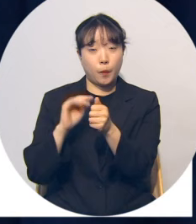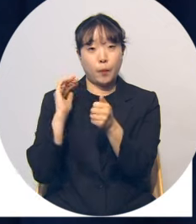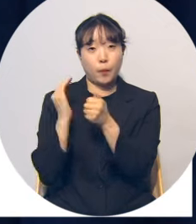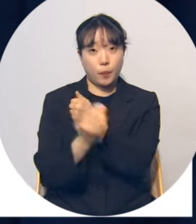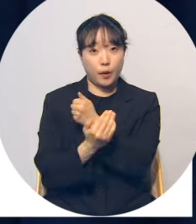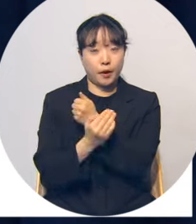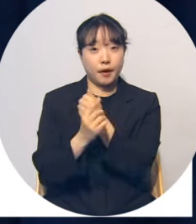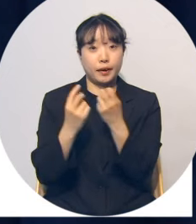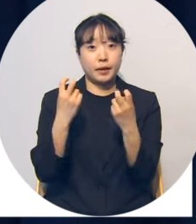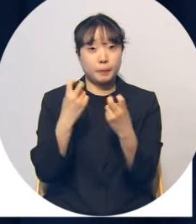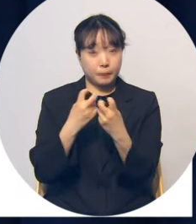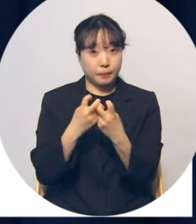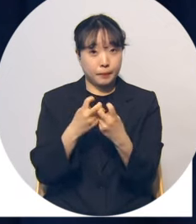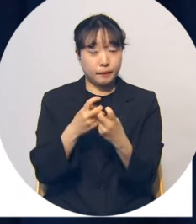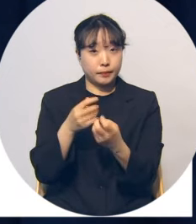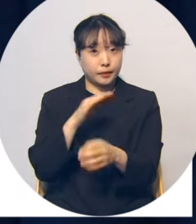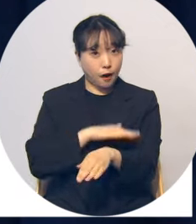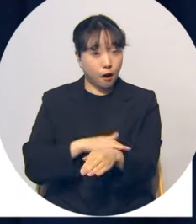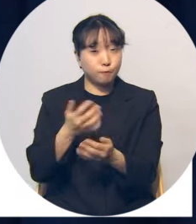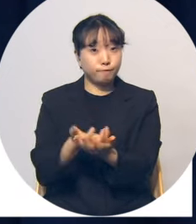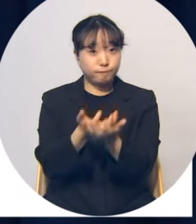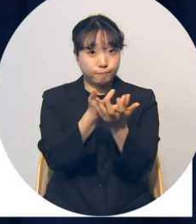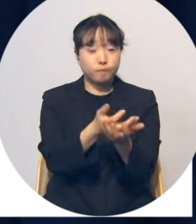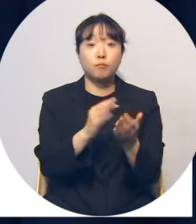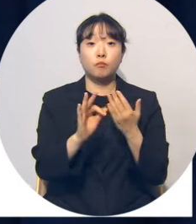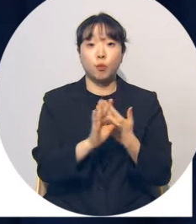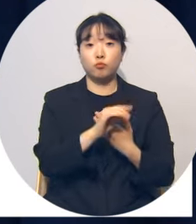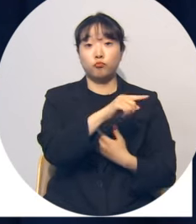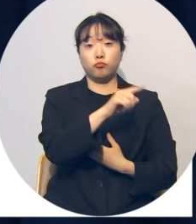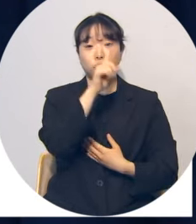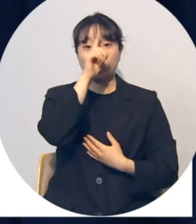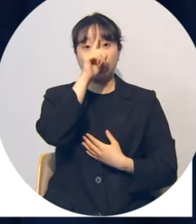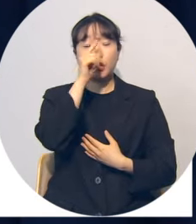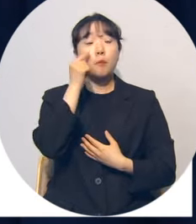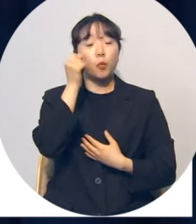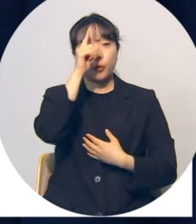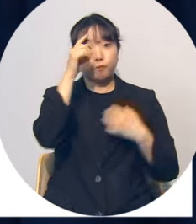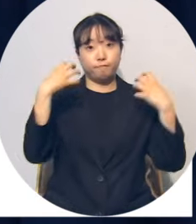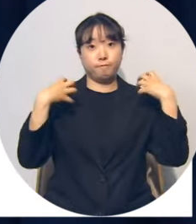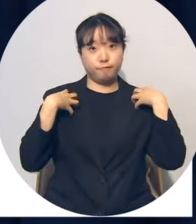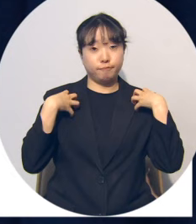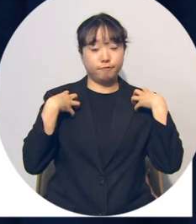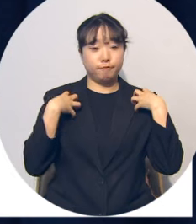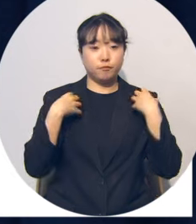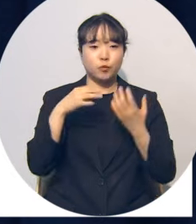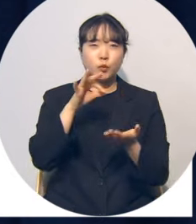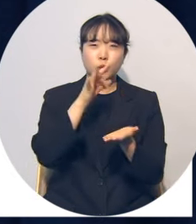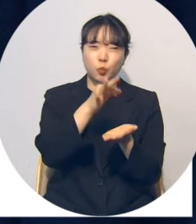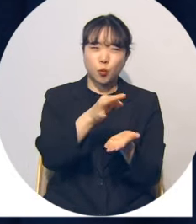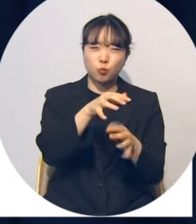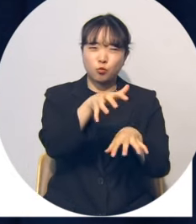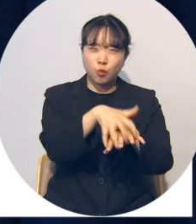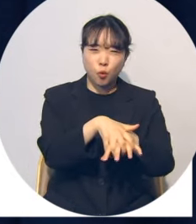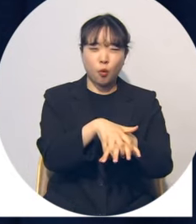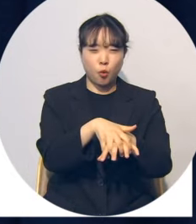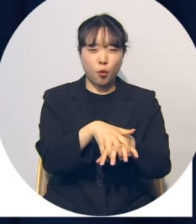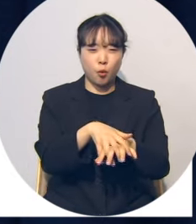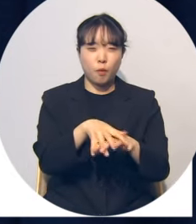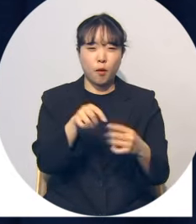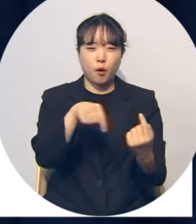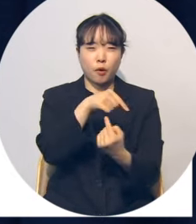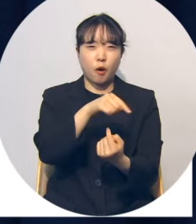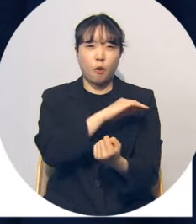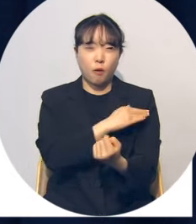제출되는 경우 일본 정부가 자본 구조와 관련되어